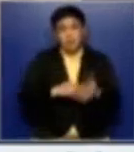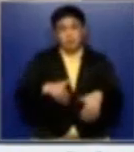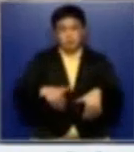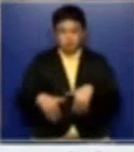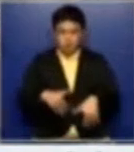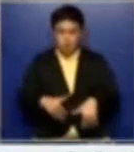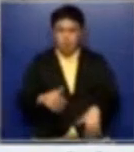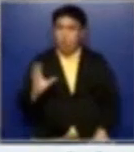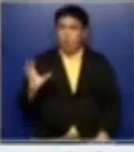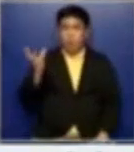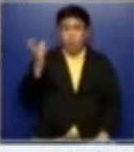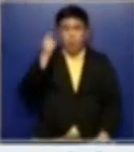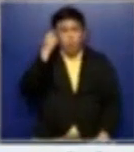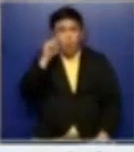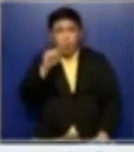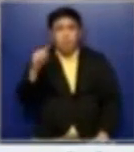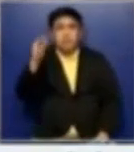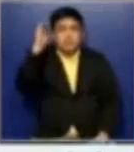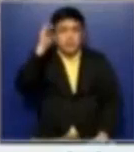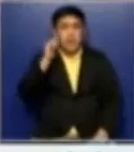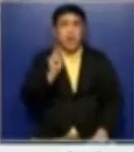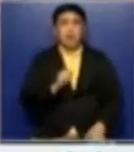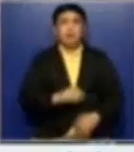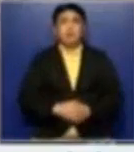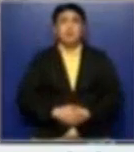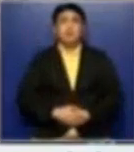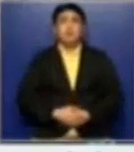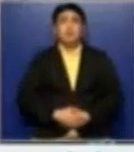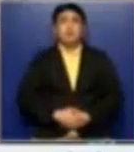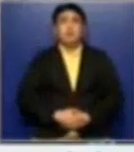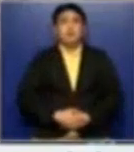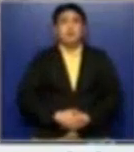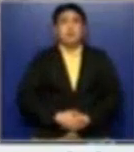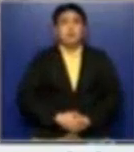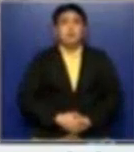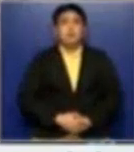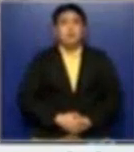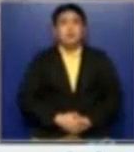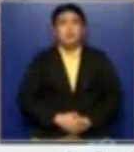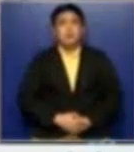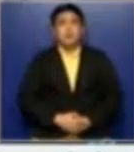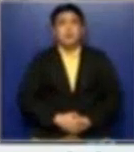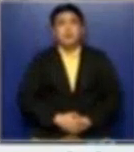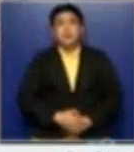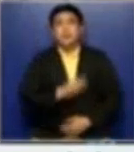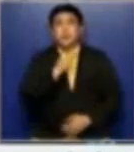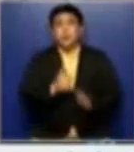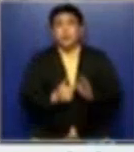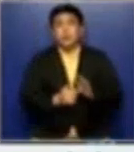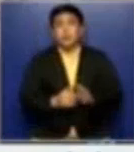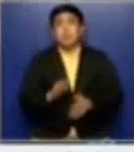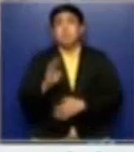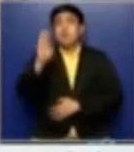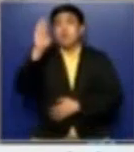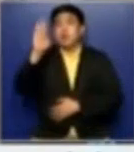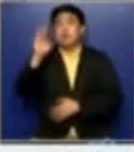ให้ชาวโลกเขาได้เกิดความเชื่อมั่นผมจะบอกอย่างนี้รู้ไหมครับเวลาบริษั